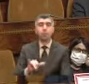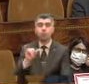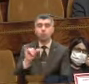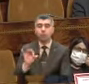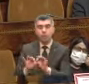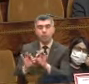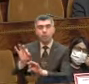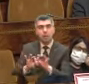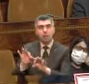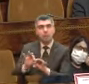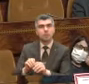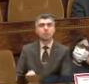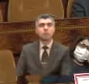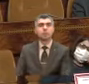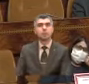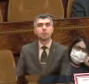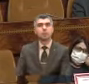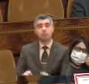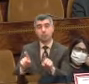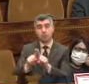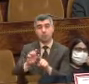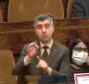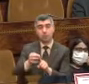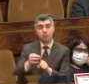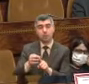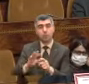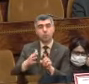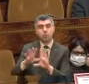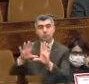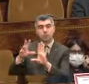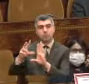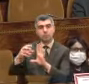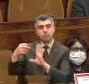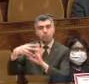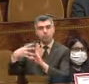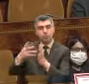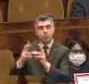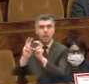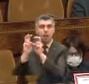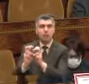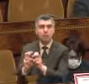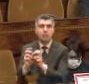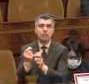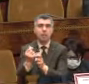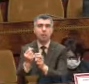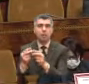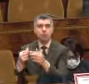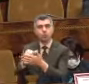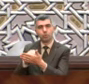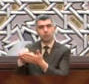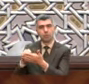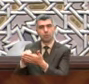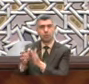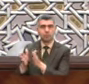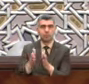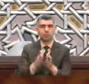المتخذة لتنزيل مخططات الكفيلة بتقليص الكلفة الطاقية على الاقتصاد الوطني وعلى المواطن المغربي؟ شكرا سيد الرئيس. شكرا السيد